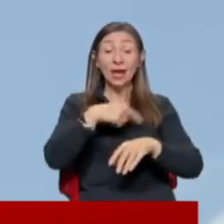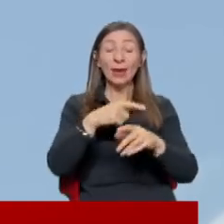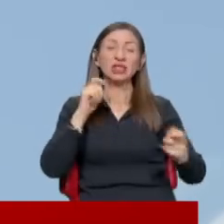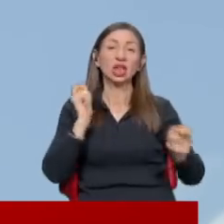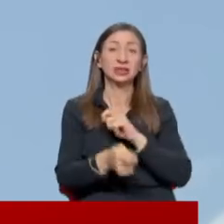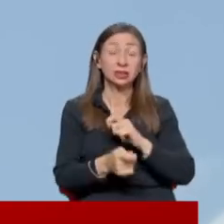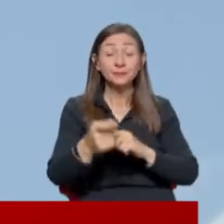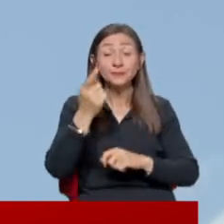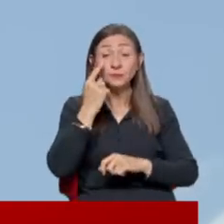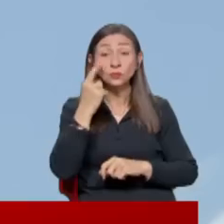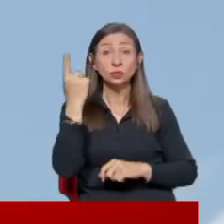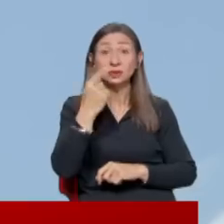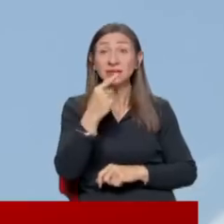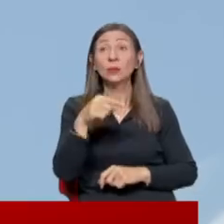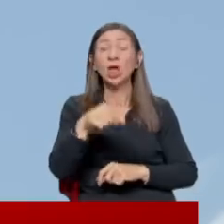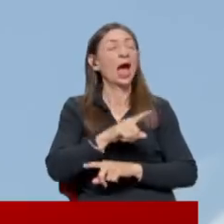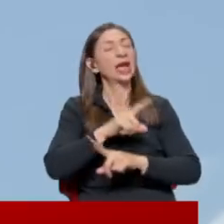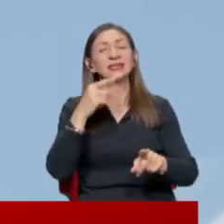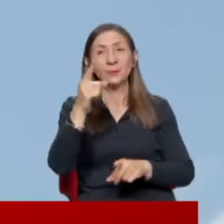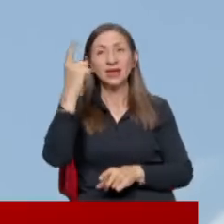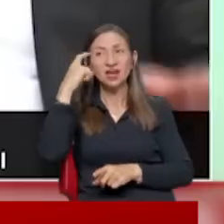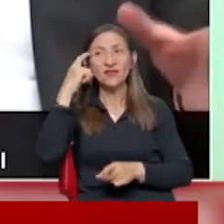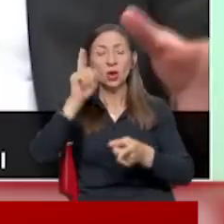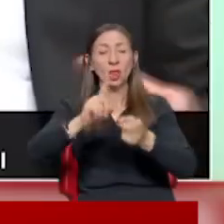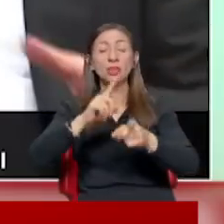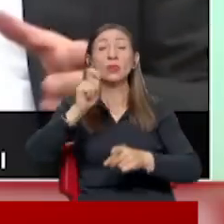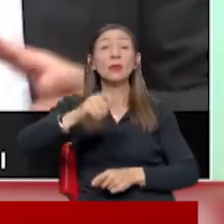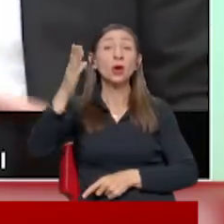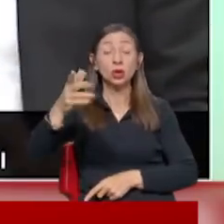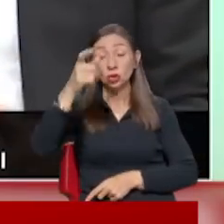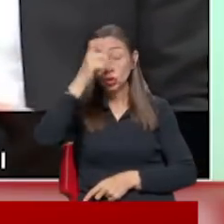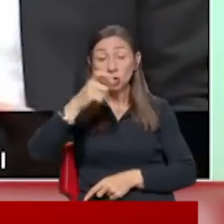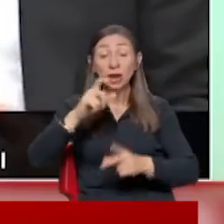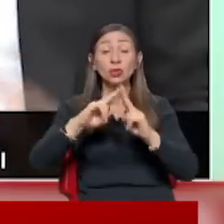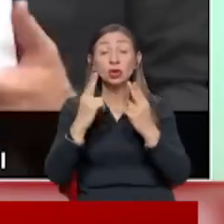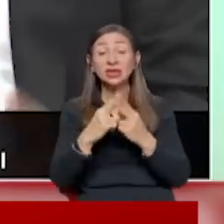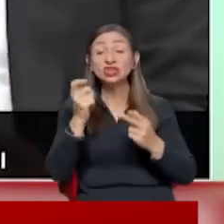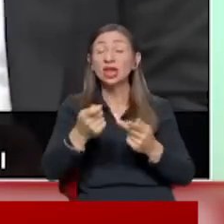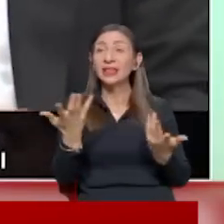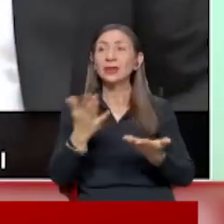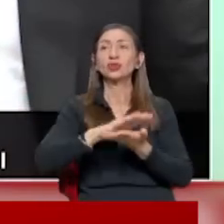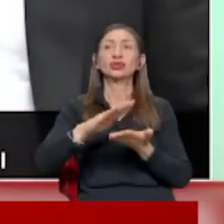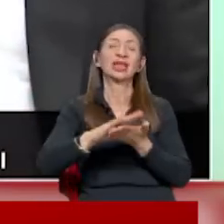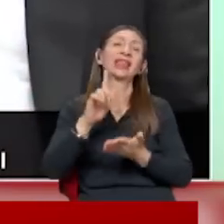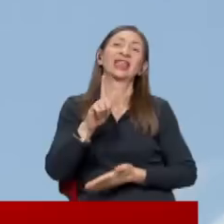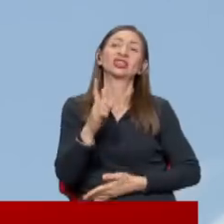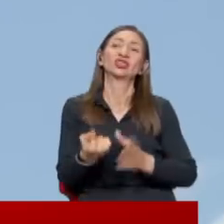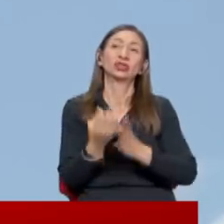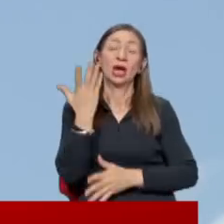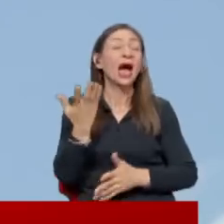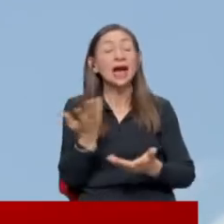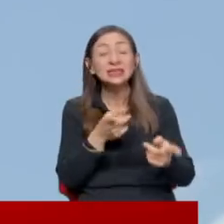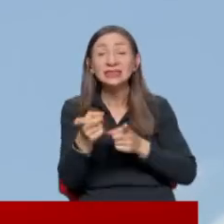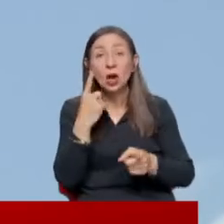değişti. Devleti dün dediğini bugün reddeden bir kafa yönetiyor. Dünyanın, Türkiye'nin şartlarına göre güncelleme ihtiyaçları çıkıyor.